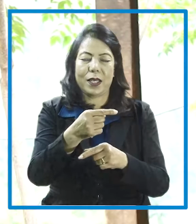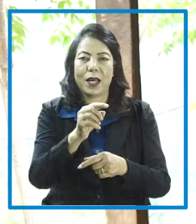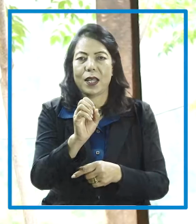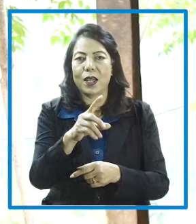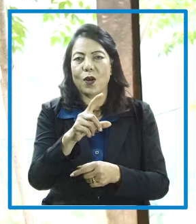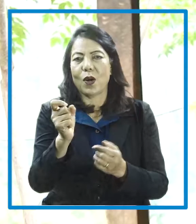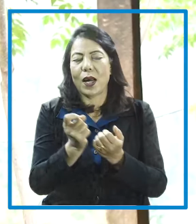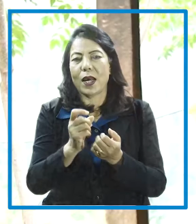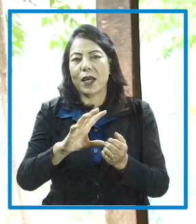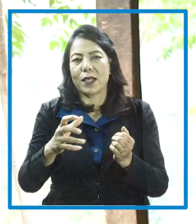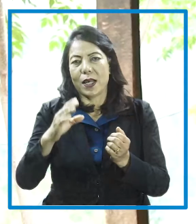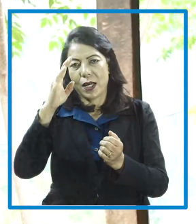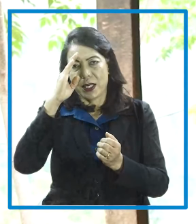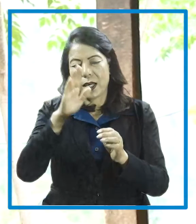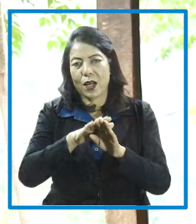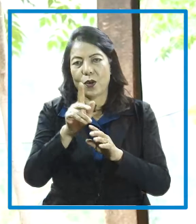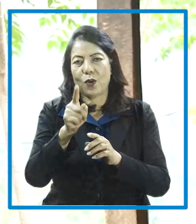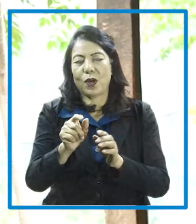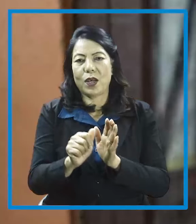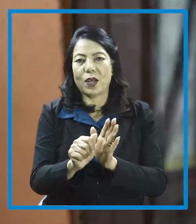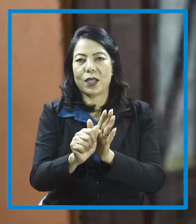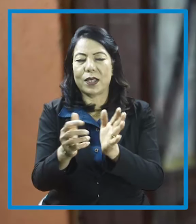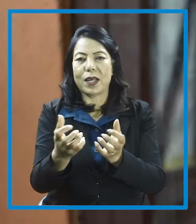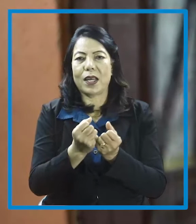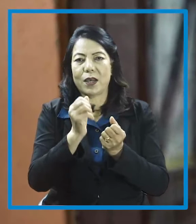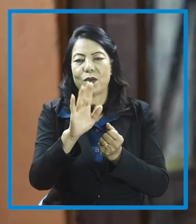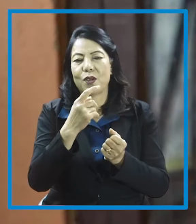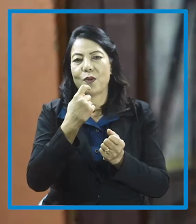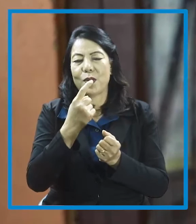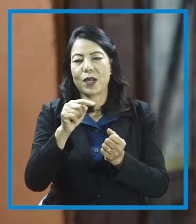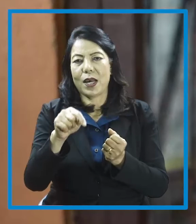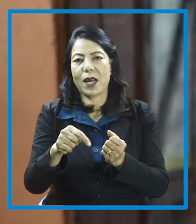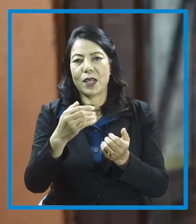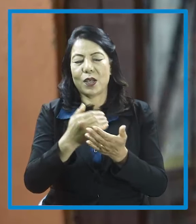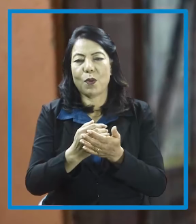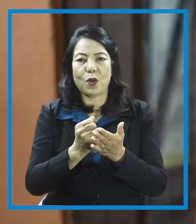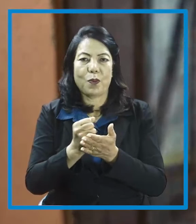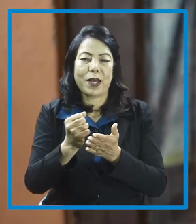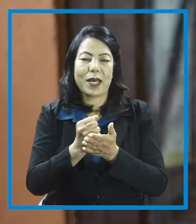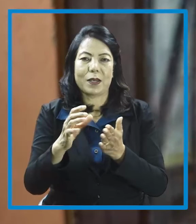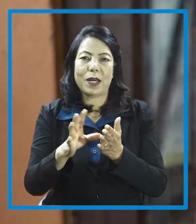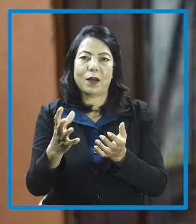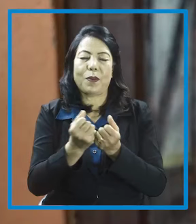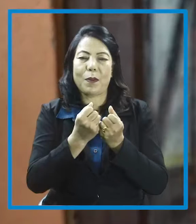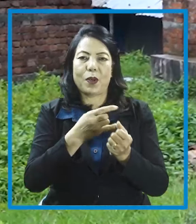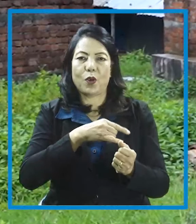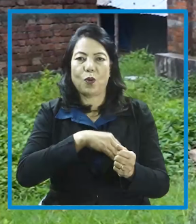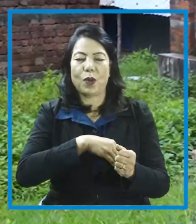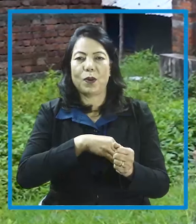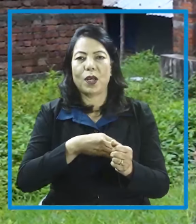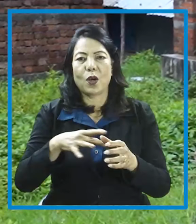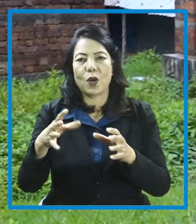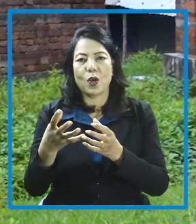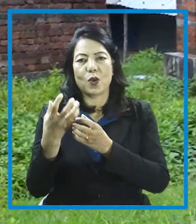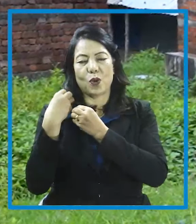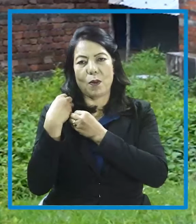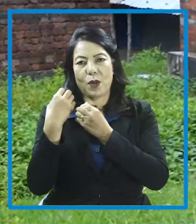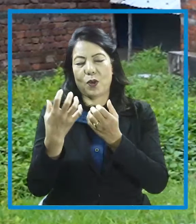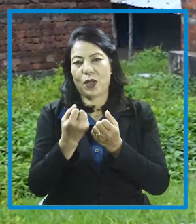कार्यक्रमहरूलाई निरन्तरता दिनका लागि स्थानीय सरकारहरूले अग्रसरता दिएका छन् भने, हालसम्मको प्रयासबाट प्राप्त